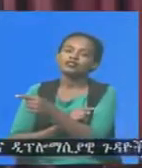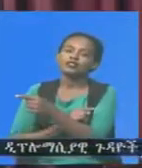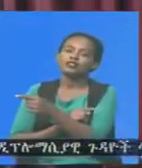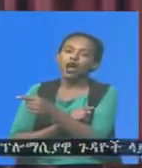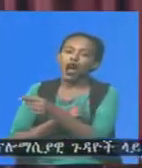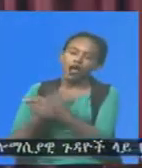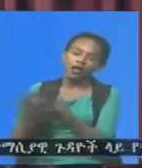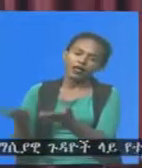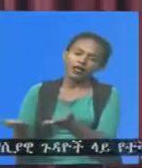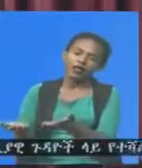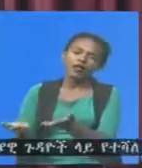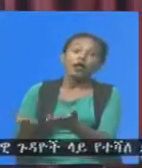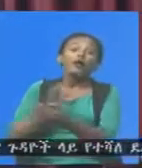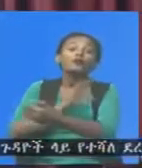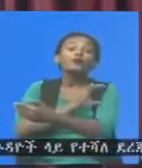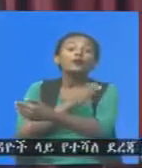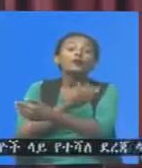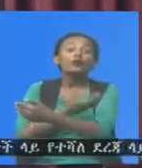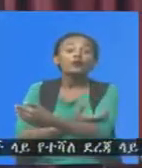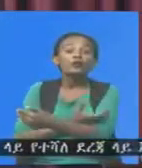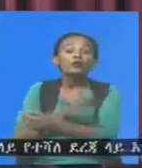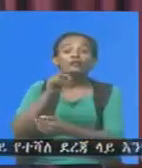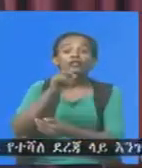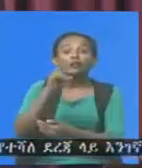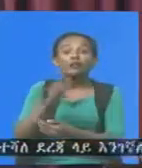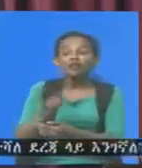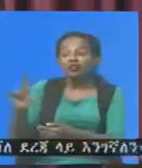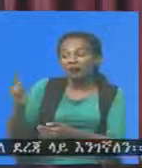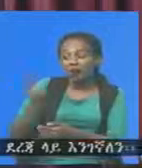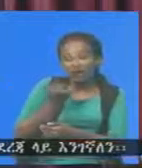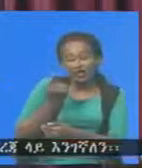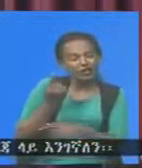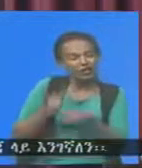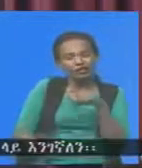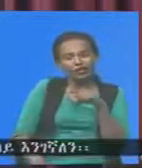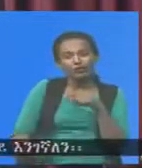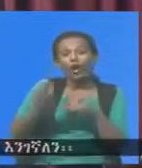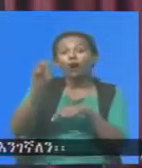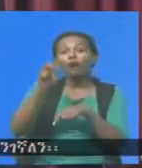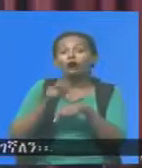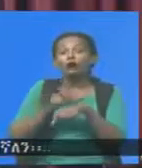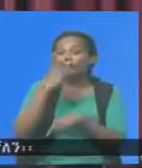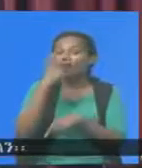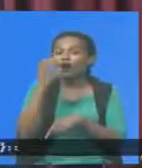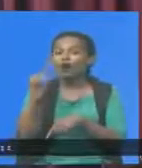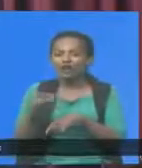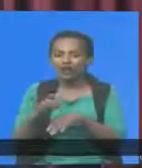አይ በጉልበት የመን ማምጣት አይቻልም። በአንድ ወቅት አፍሪካ ላይ